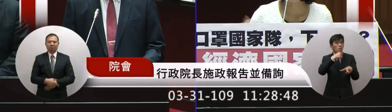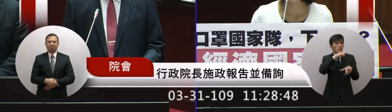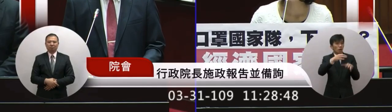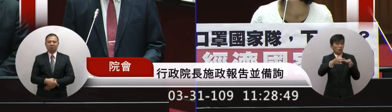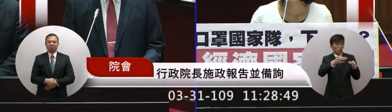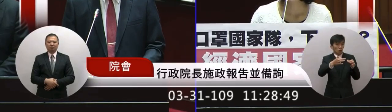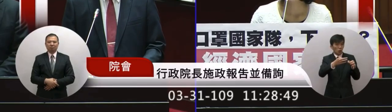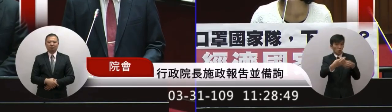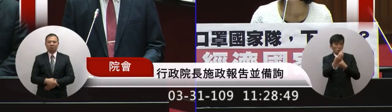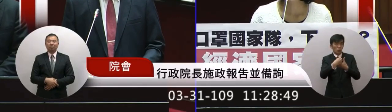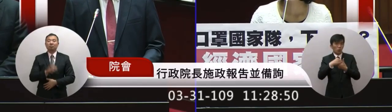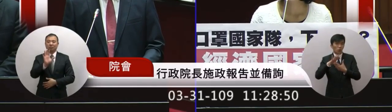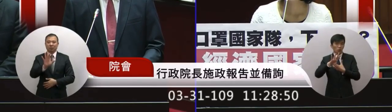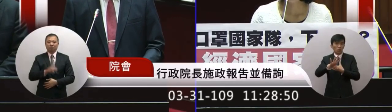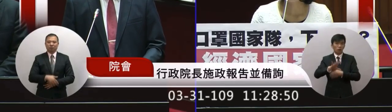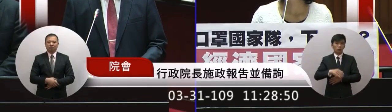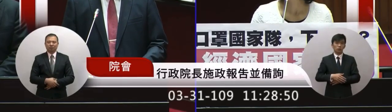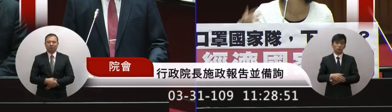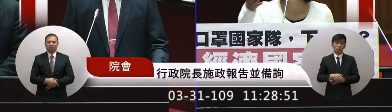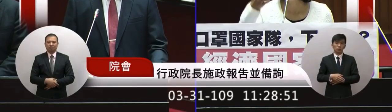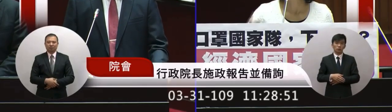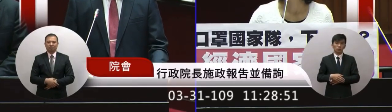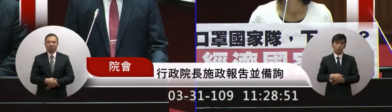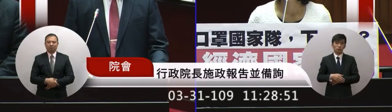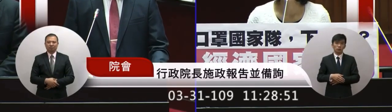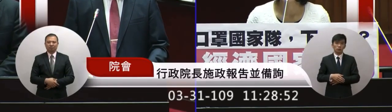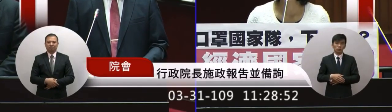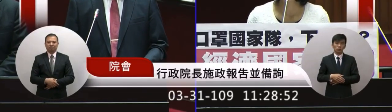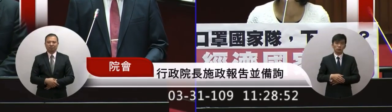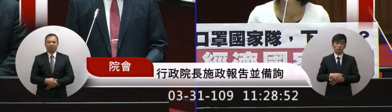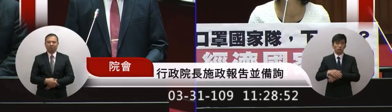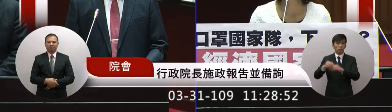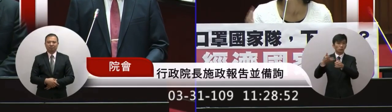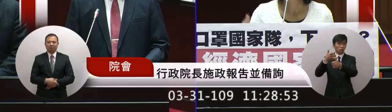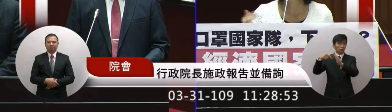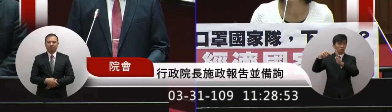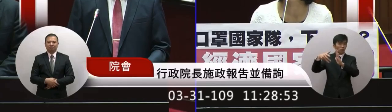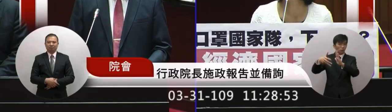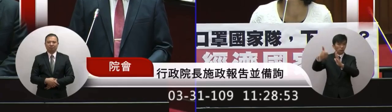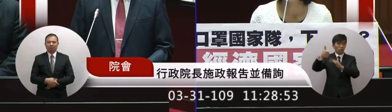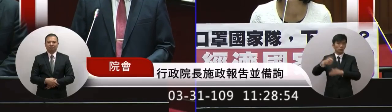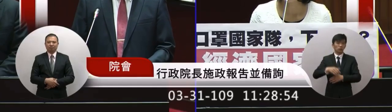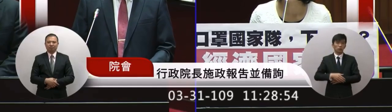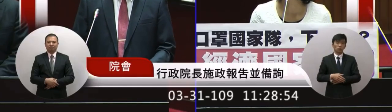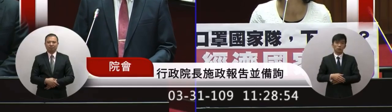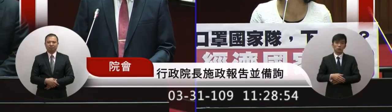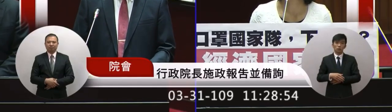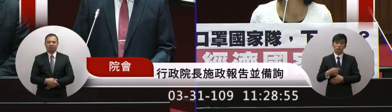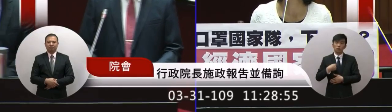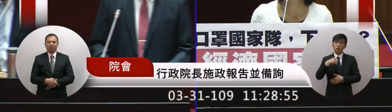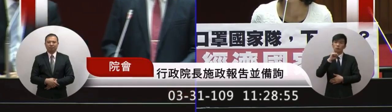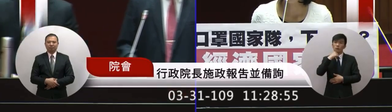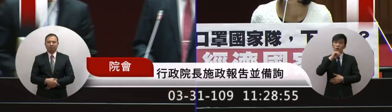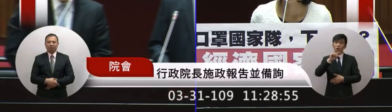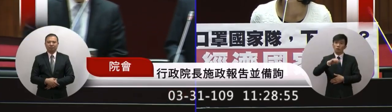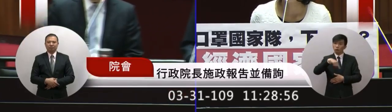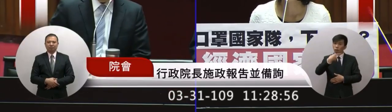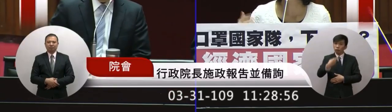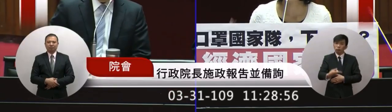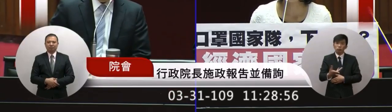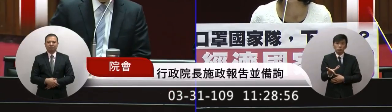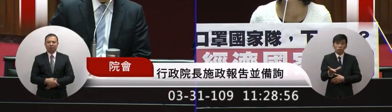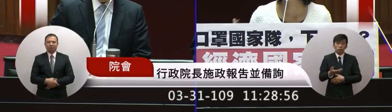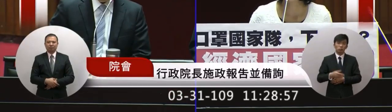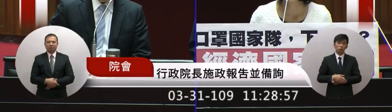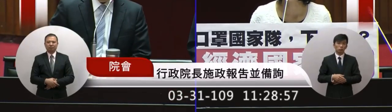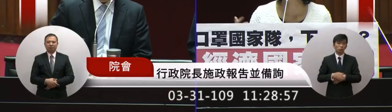动的，是吗？ 有。 好，那么院长就叫您，那么目前接下来台湾展望下一步，我